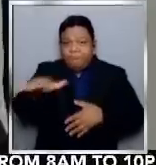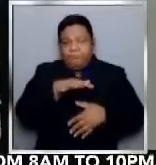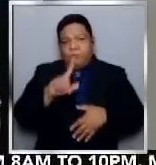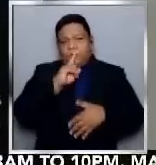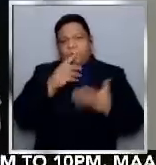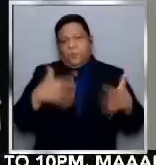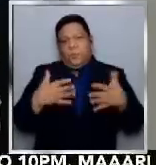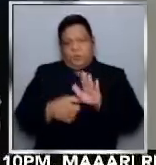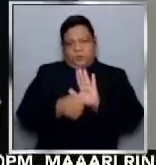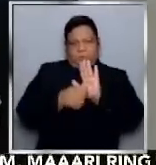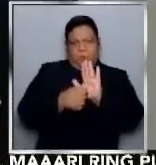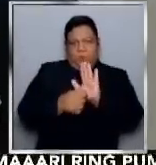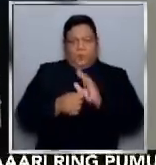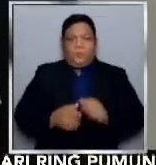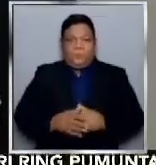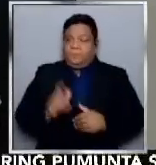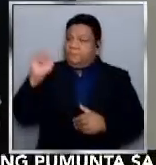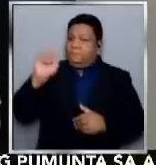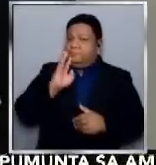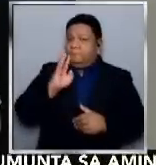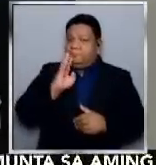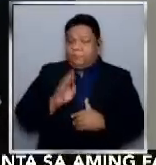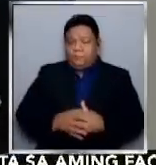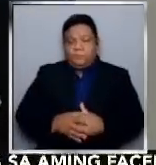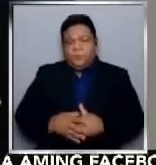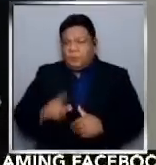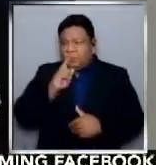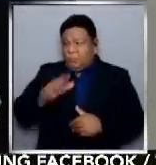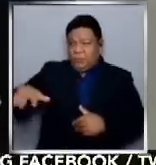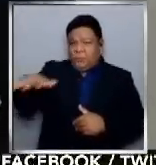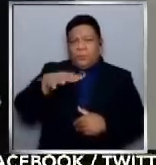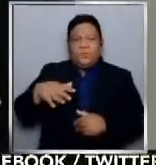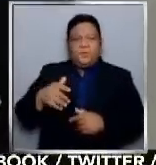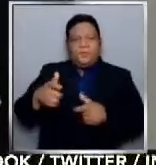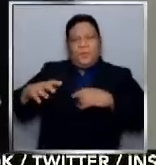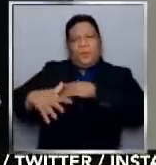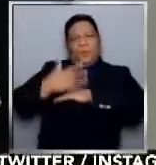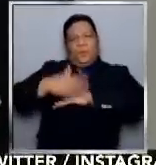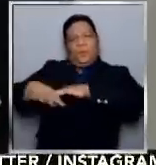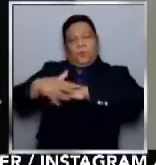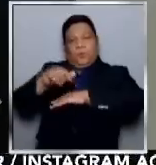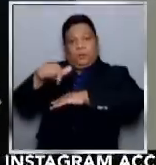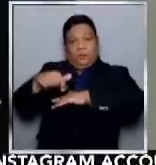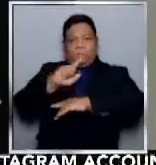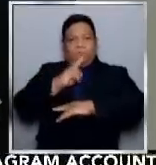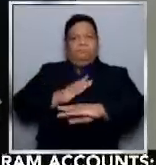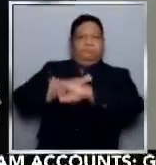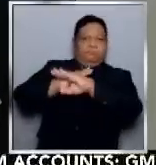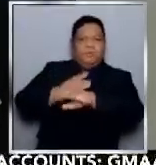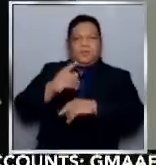nga doon sa Mega Dike, which is yun ang naging pananggalang ng mga Kapampangan sa lahar.